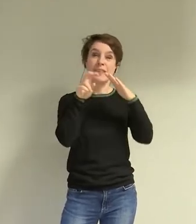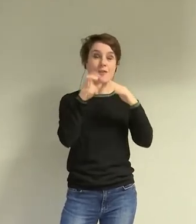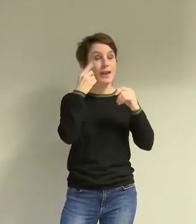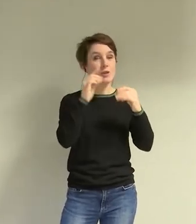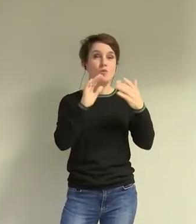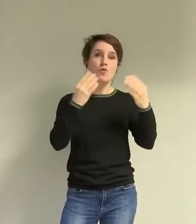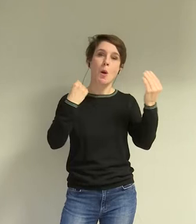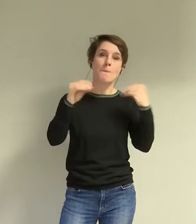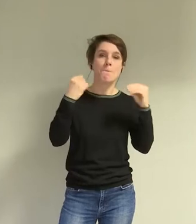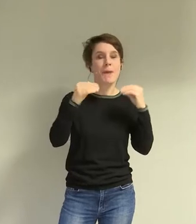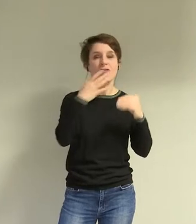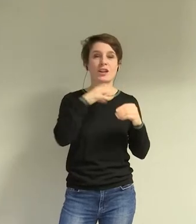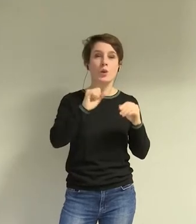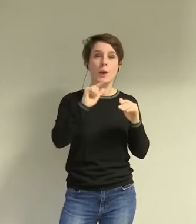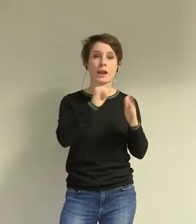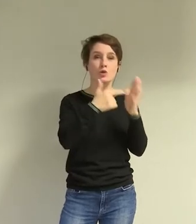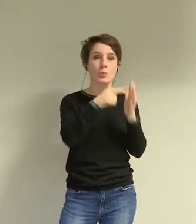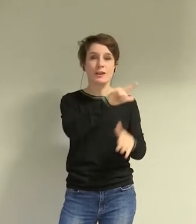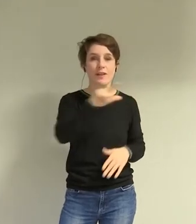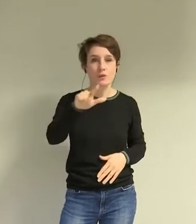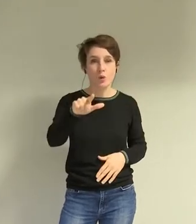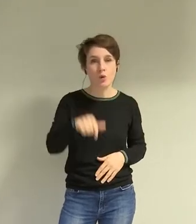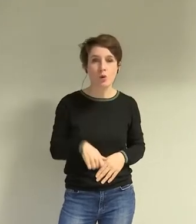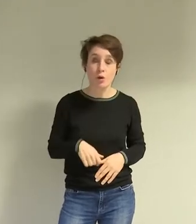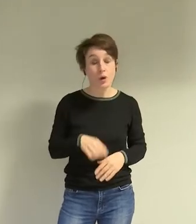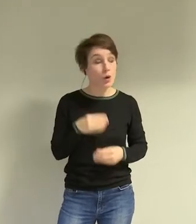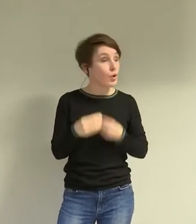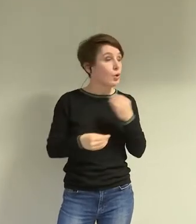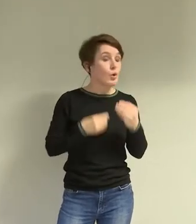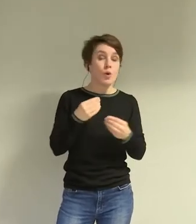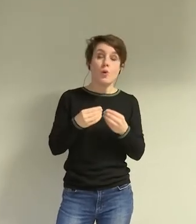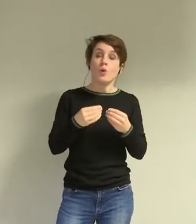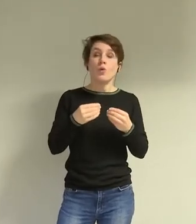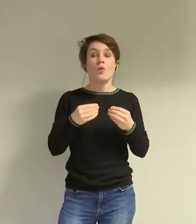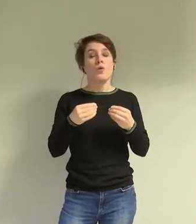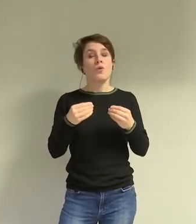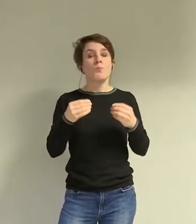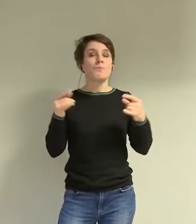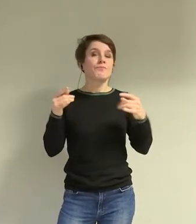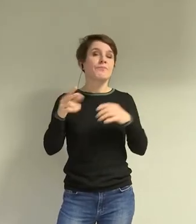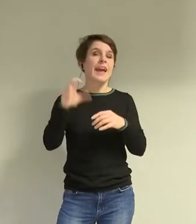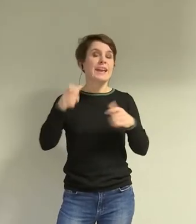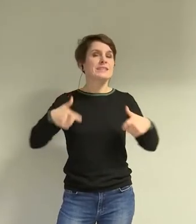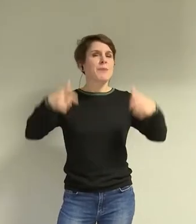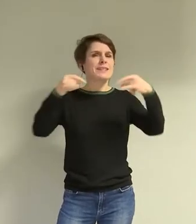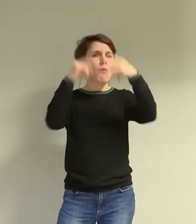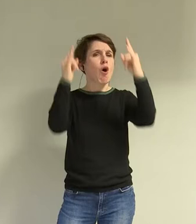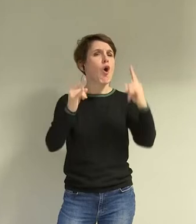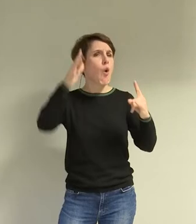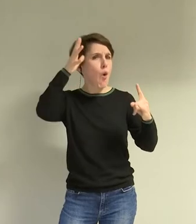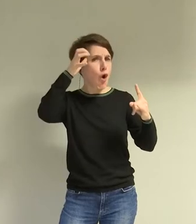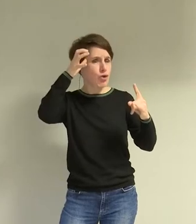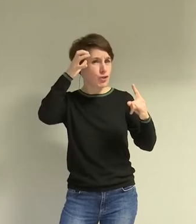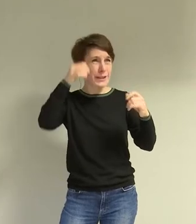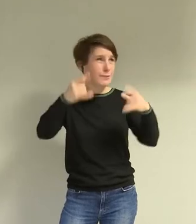2022 ou encore le lancement des travaux de l'ex orangerie patrimoine en ruines attribué